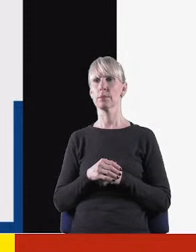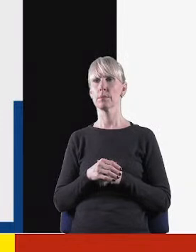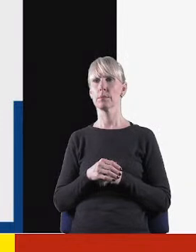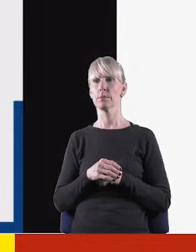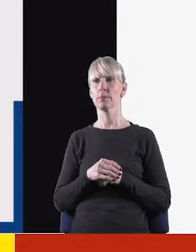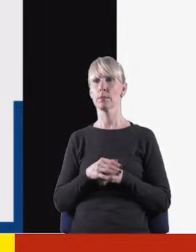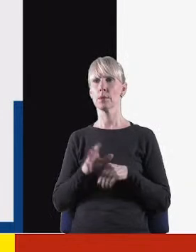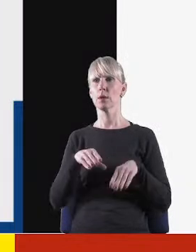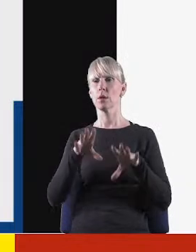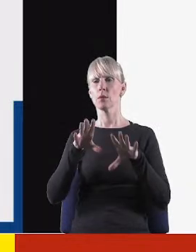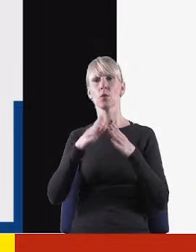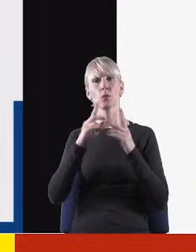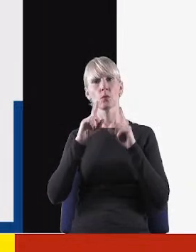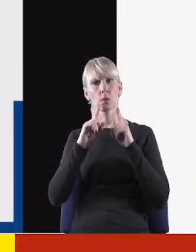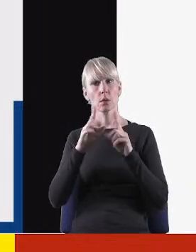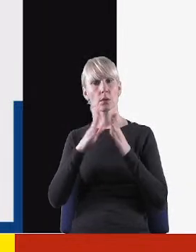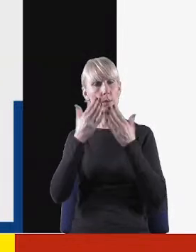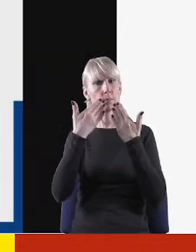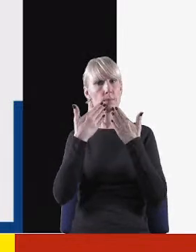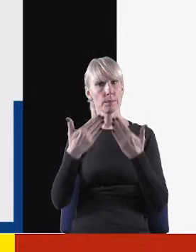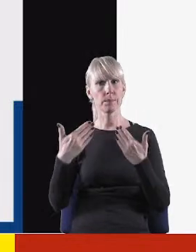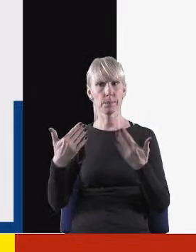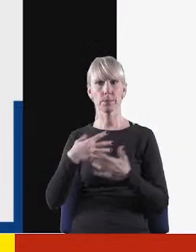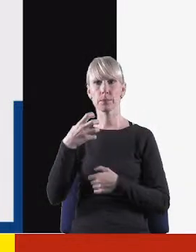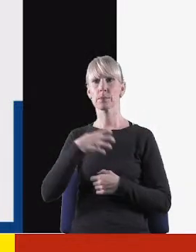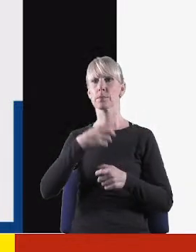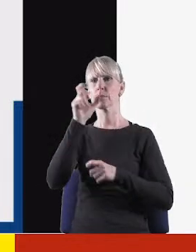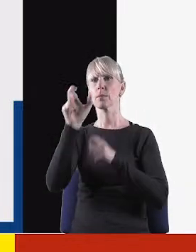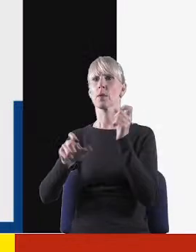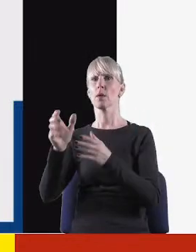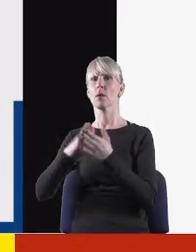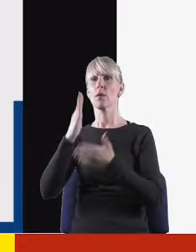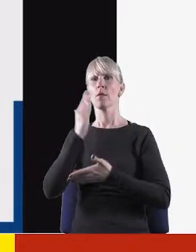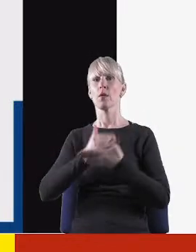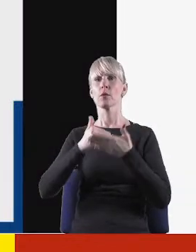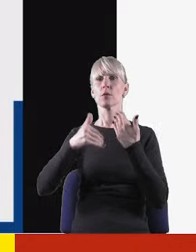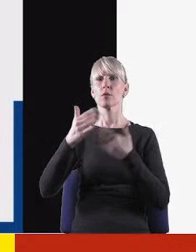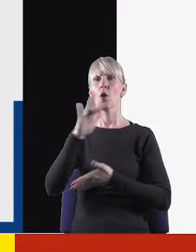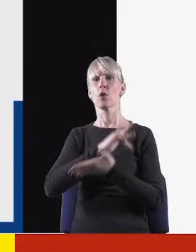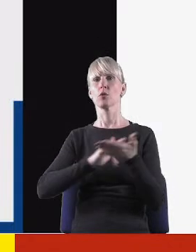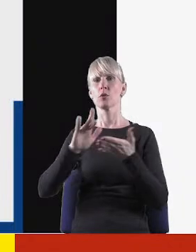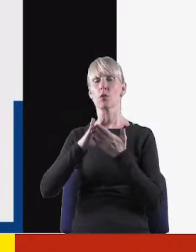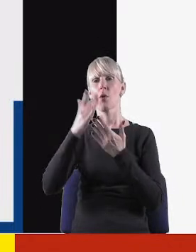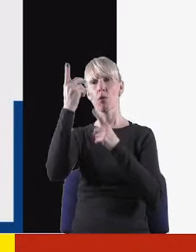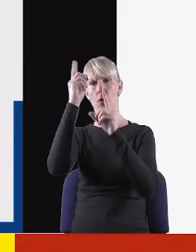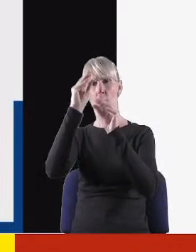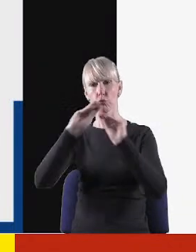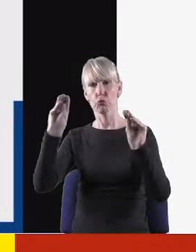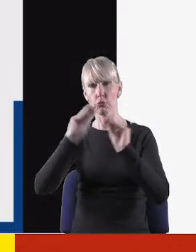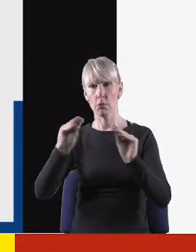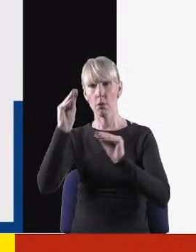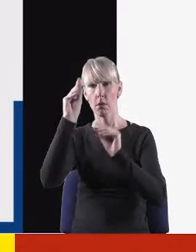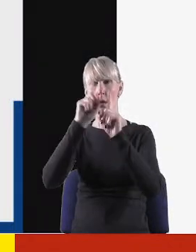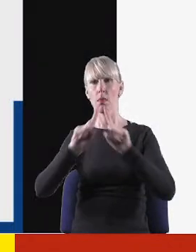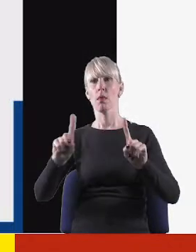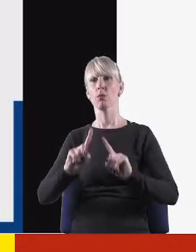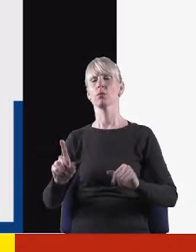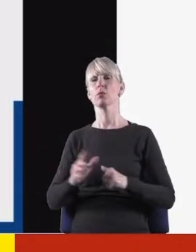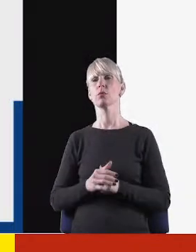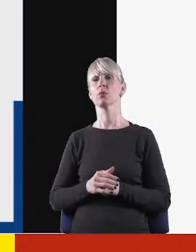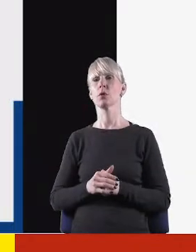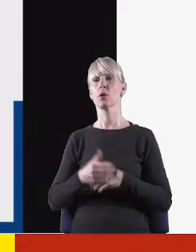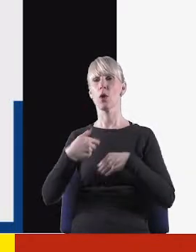podziękowania dla dyrektorów wojewódzkich ośrodków doskonalenia nauczycieli. Pozyskali oni